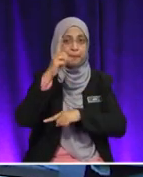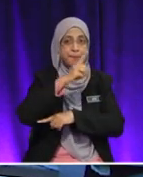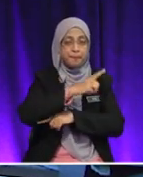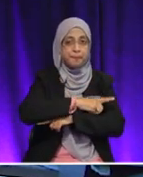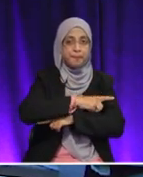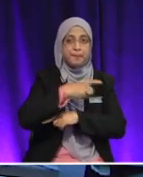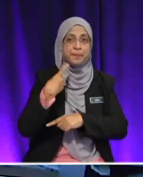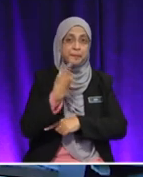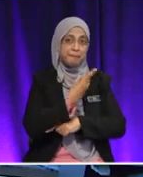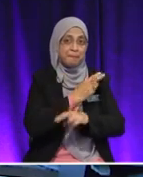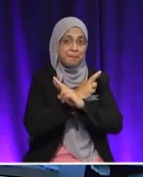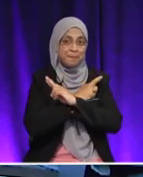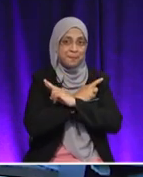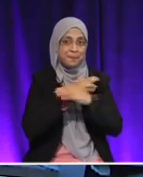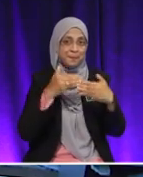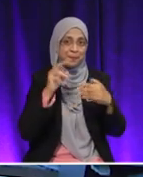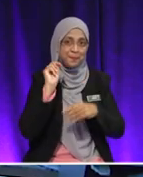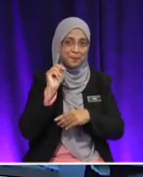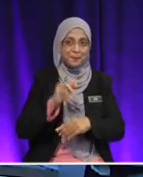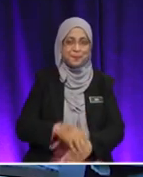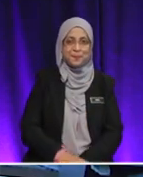lagi selepas ini berhenti berhak seketika